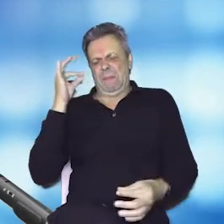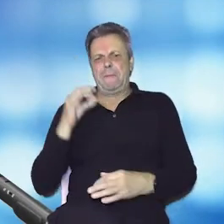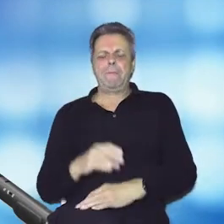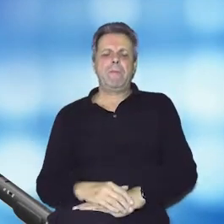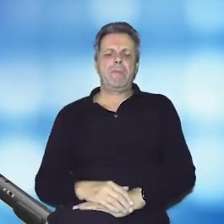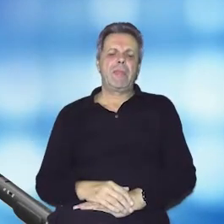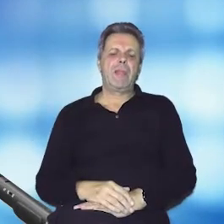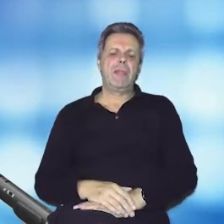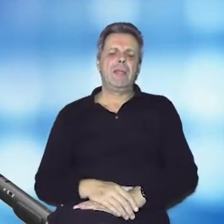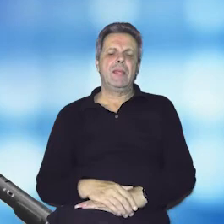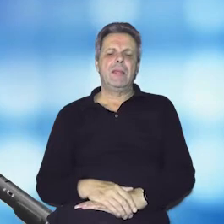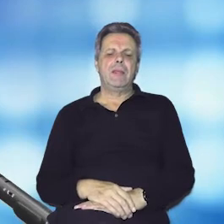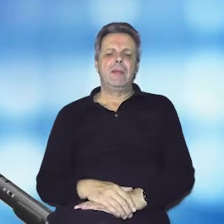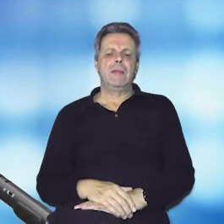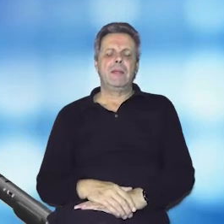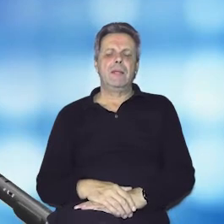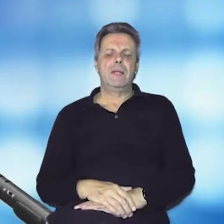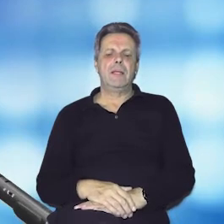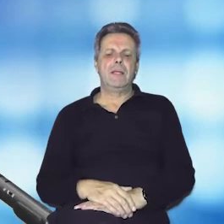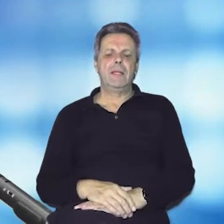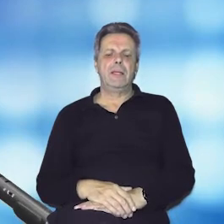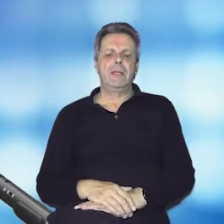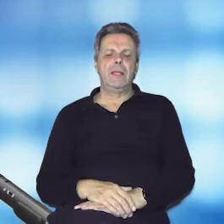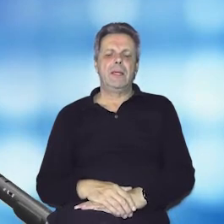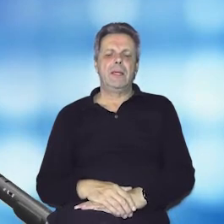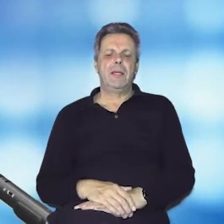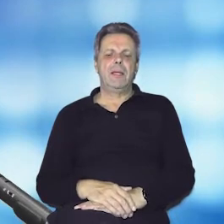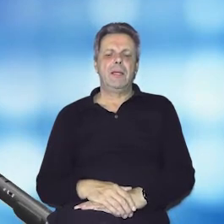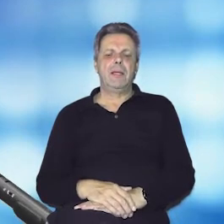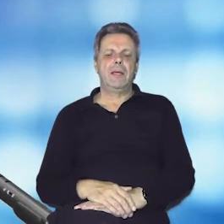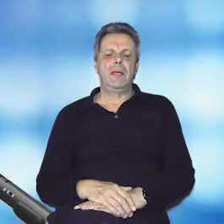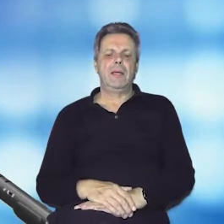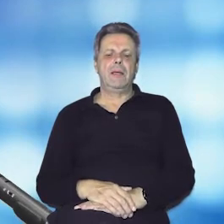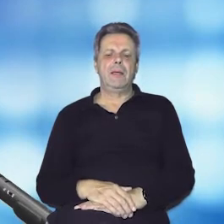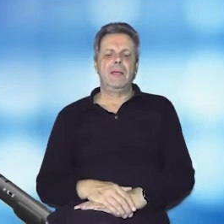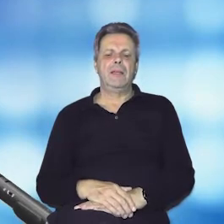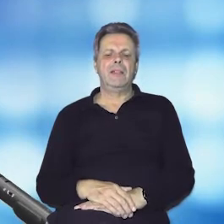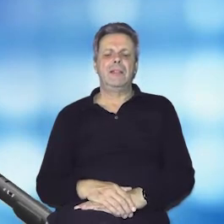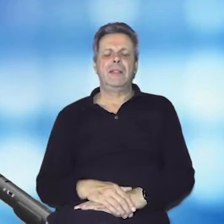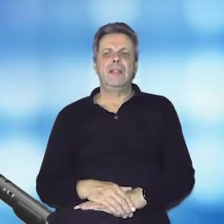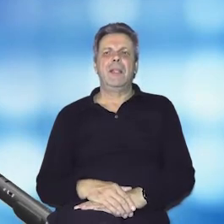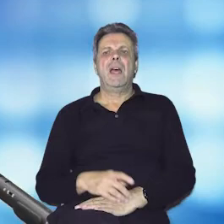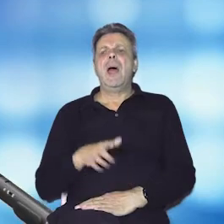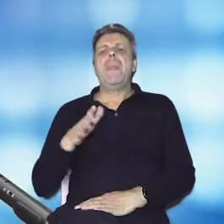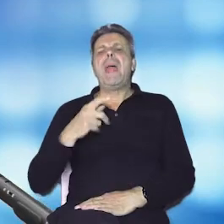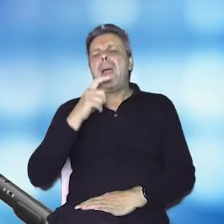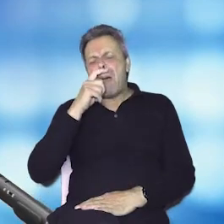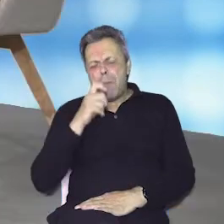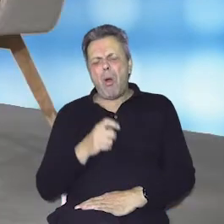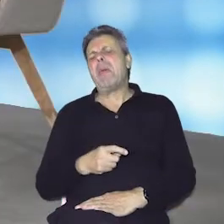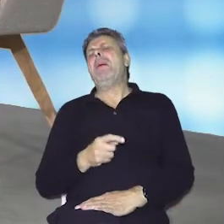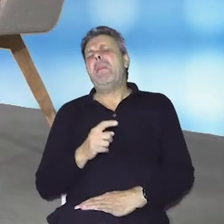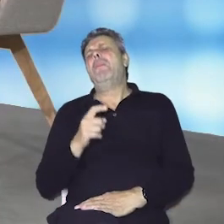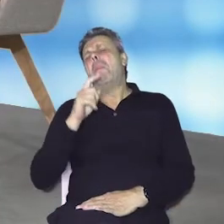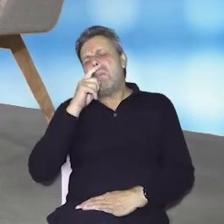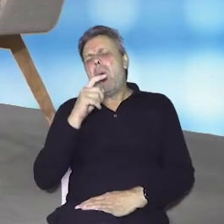fine needle aspiration biopsy, što koriste vani. Dakle, nema boli, nema... Pa čujte, boli ima. Nije mala neugoda, ali...